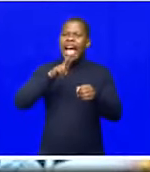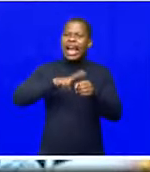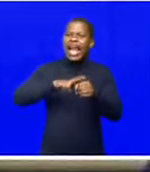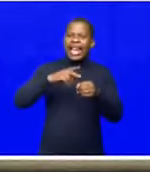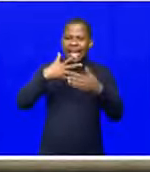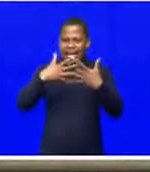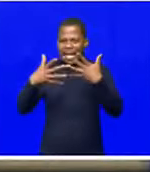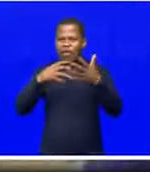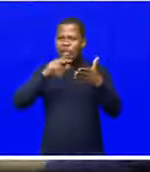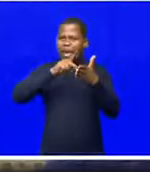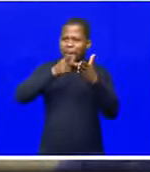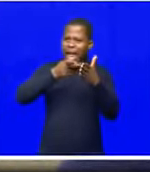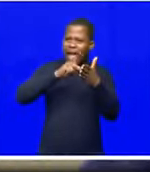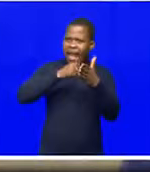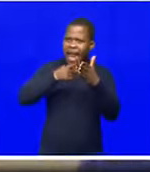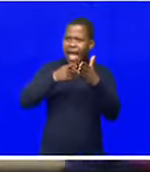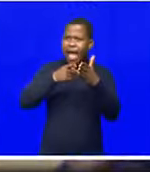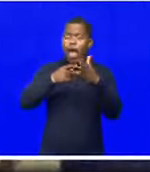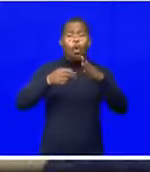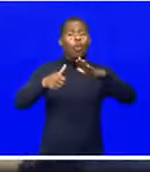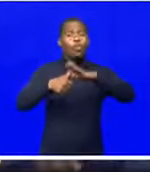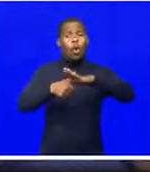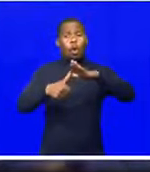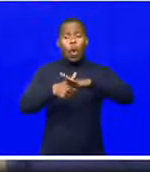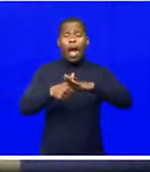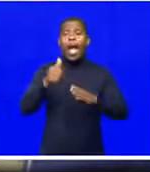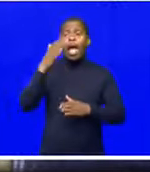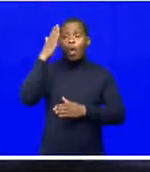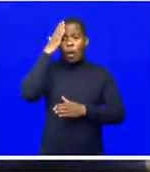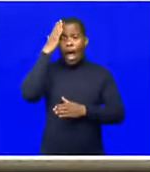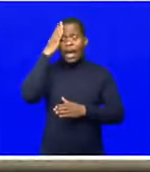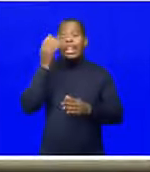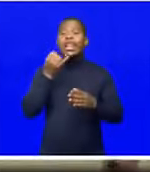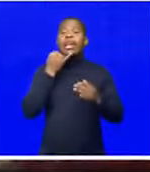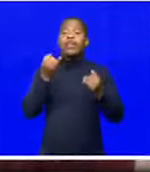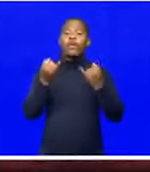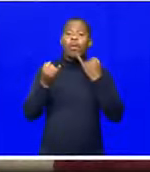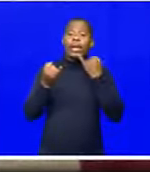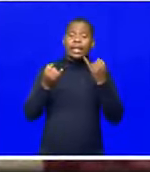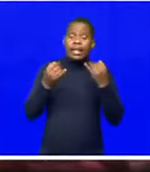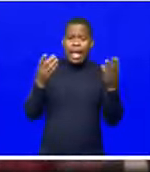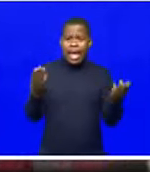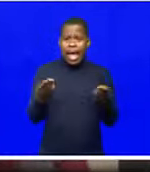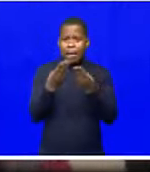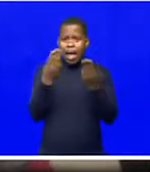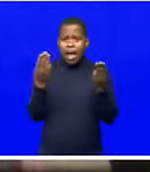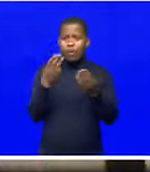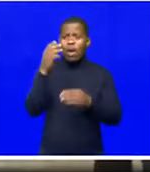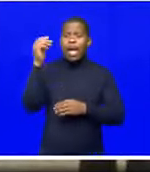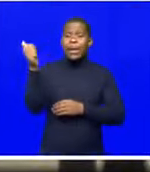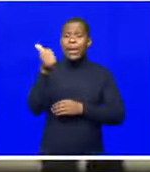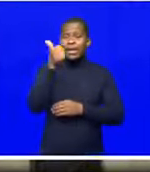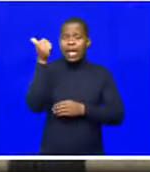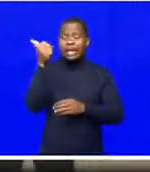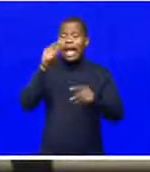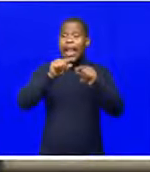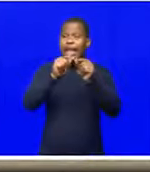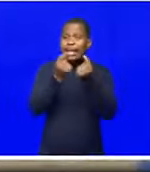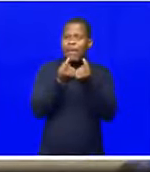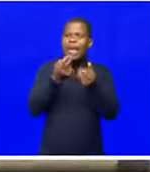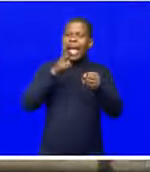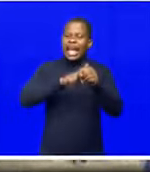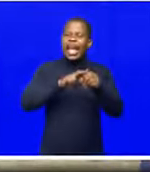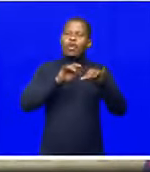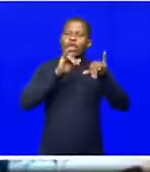and sibe nayo yonke information yomfulo yefeni yevovovo ukuthi sitowati ukuthi bani